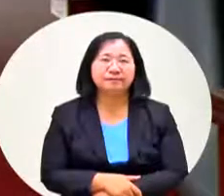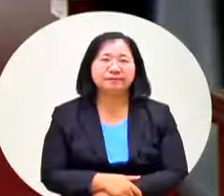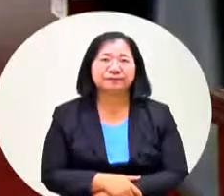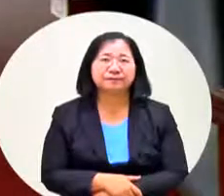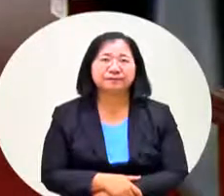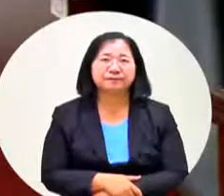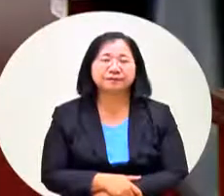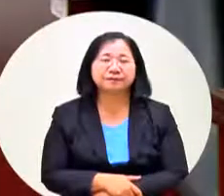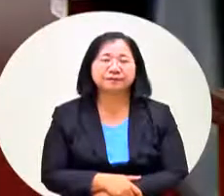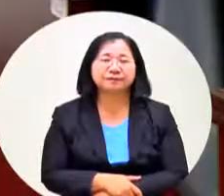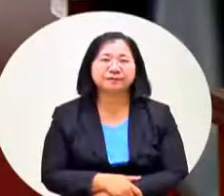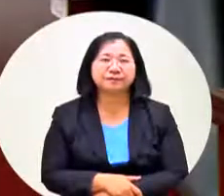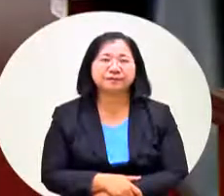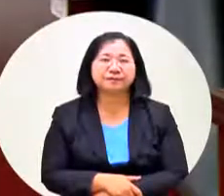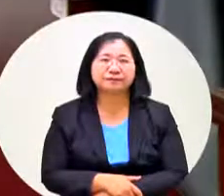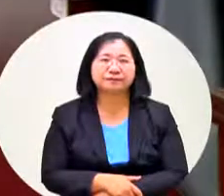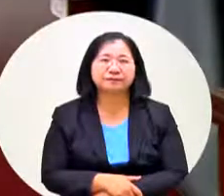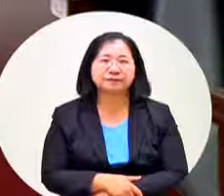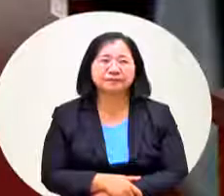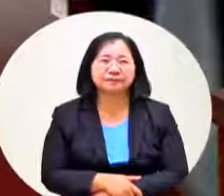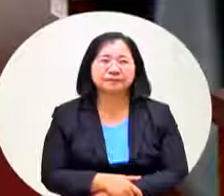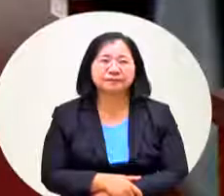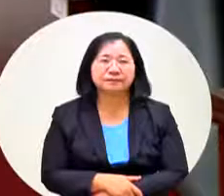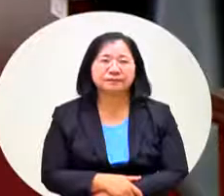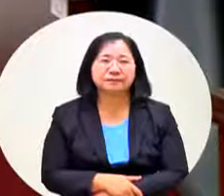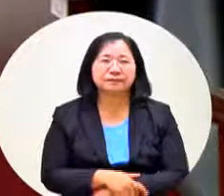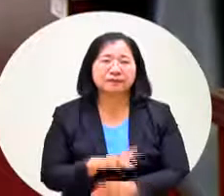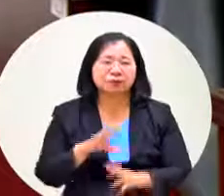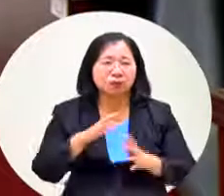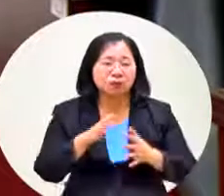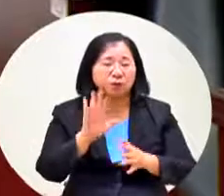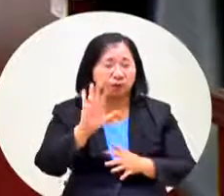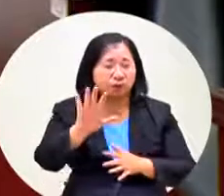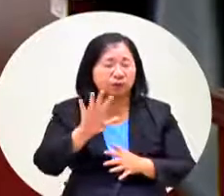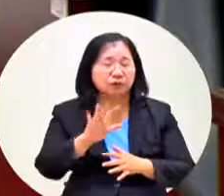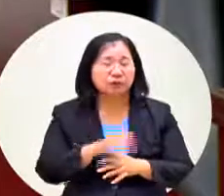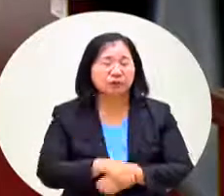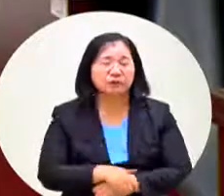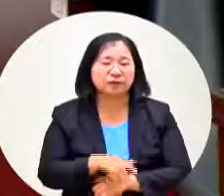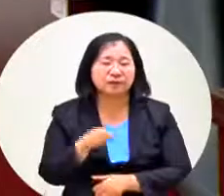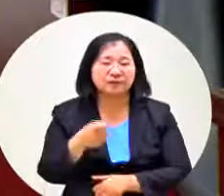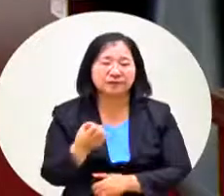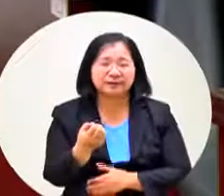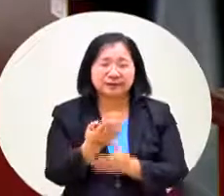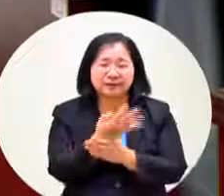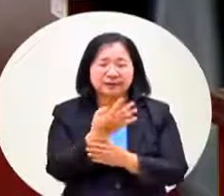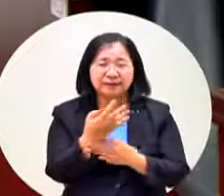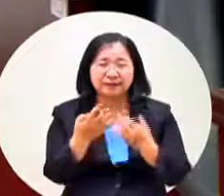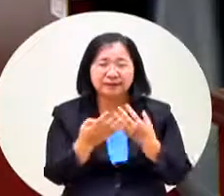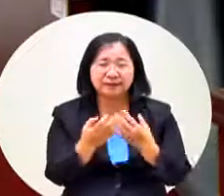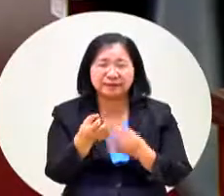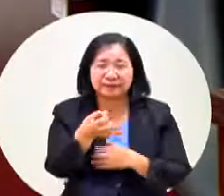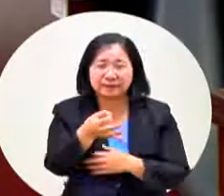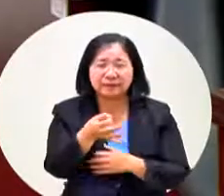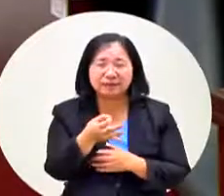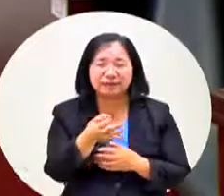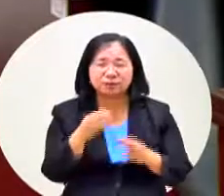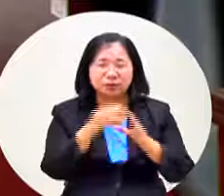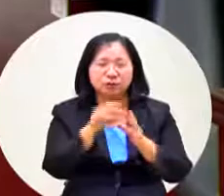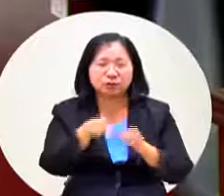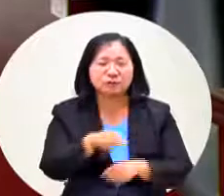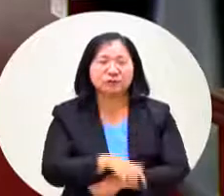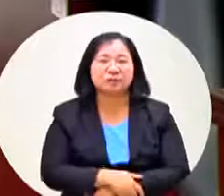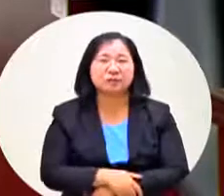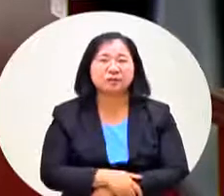欠补助啊，即个灾一个灾损的即个部分会当啊，甲斗协助啦吼。希望咱吴局长即个部分